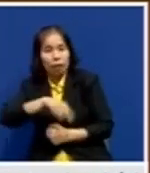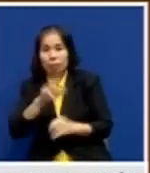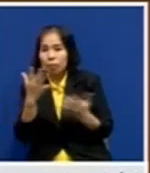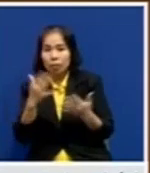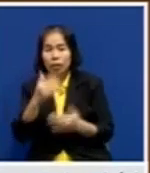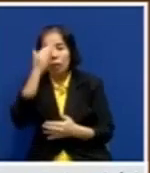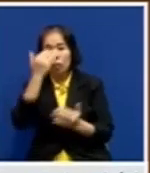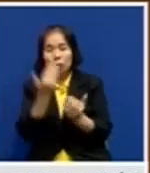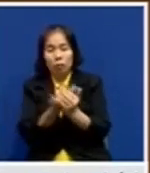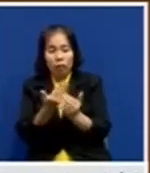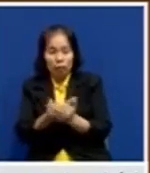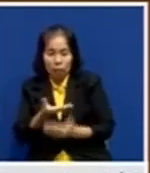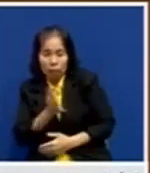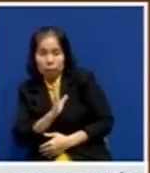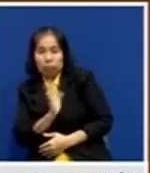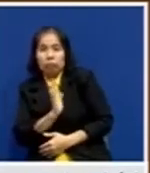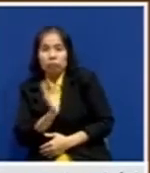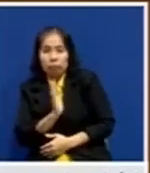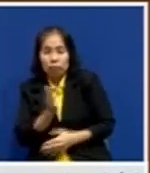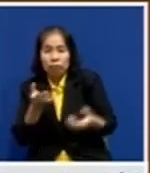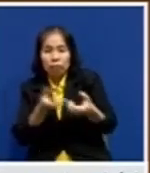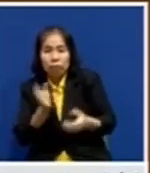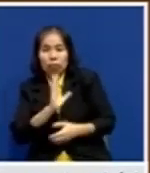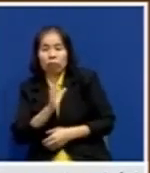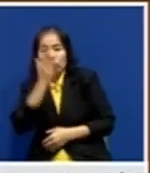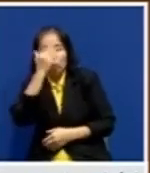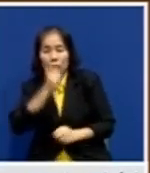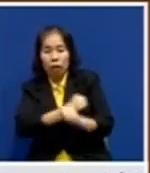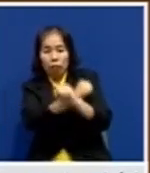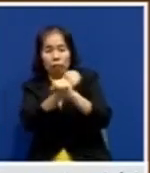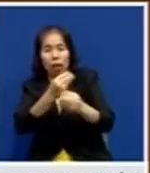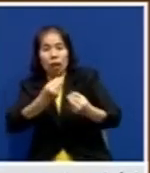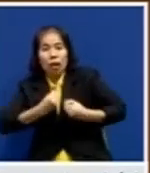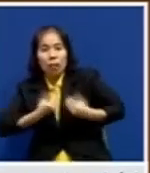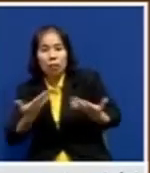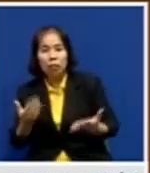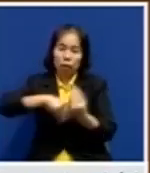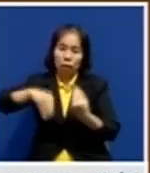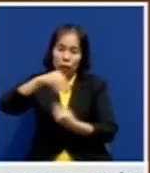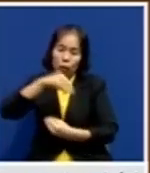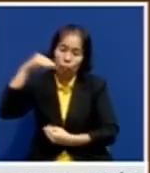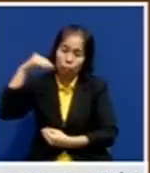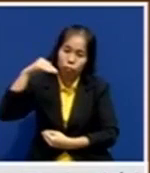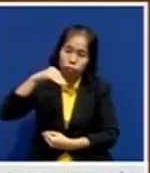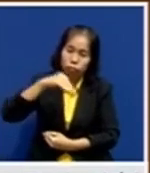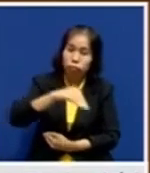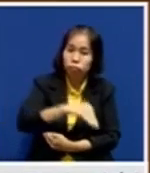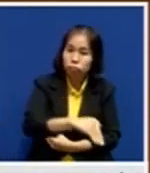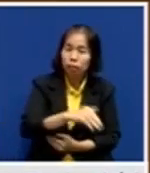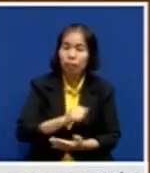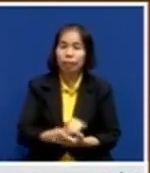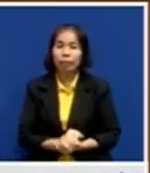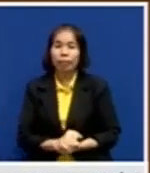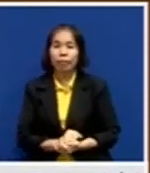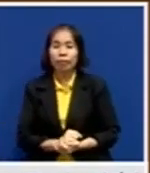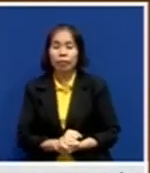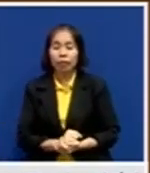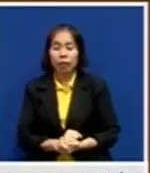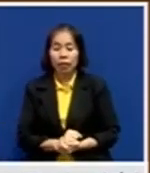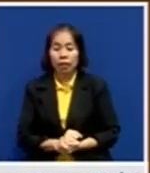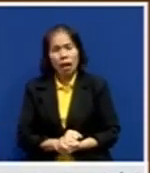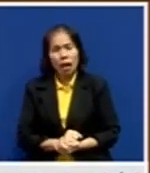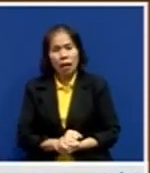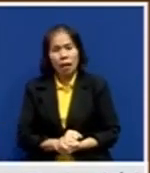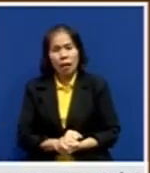นก็มีแต่ม็อบความปลอดภัยไม่มีเศรษฐกิจถดถอยที่เมื่อเช้าพี่สมพงษ์บอกว่าเนี่ยเราเป็นอะไรน